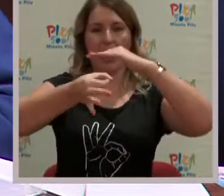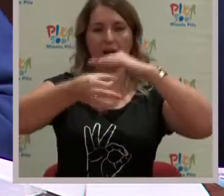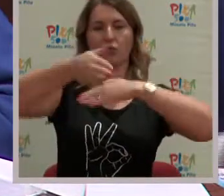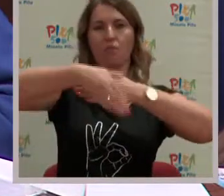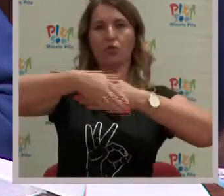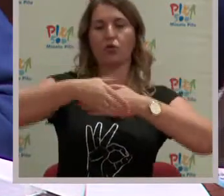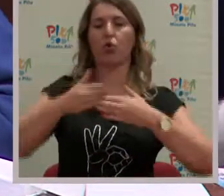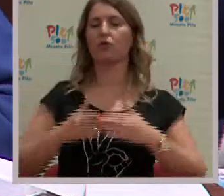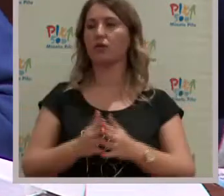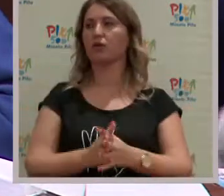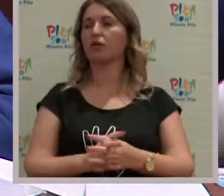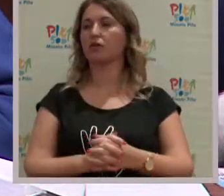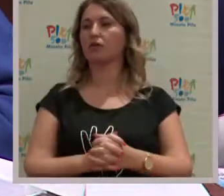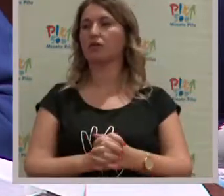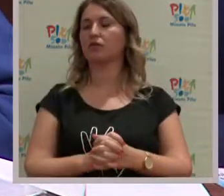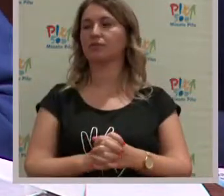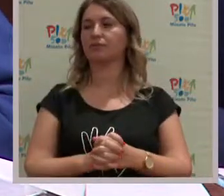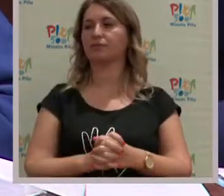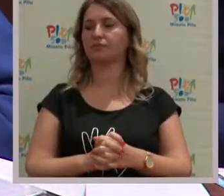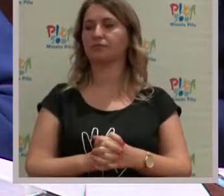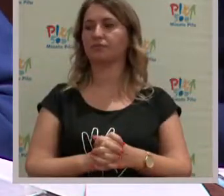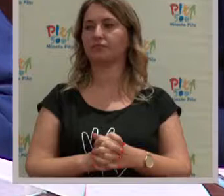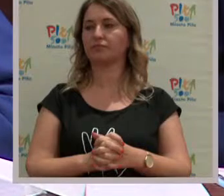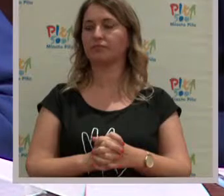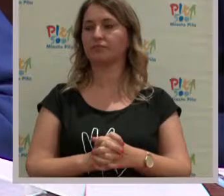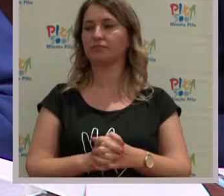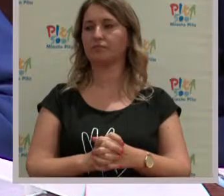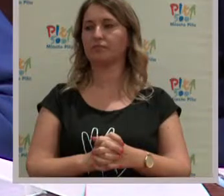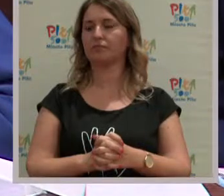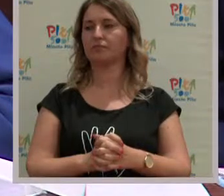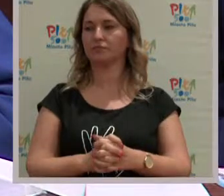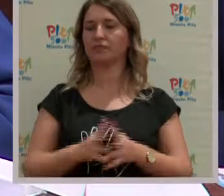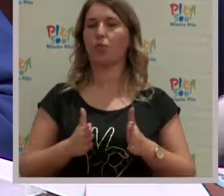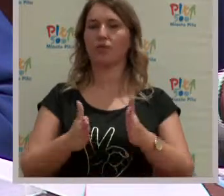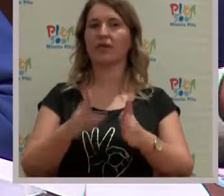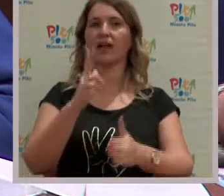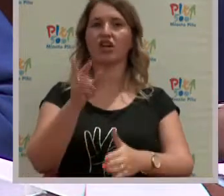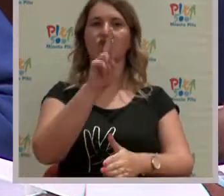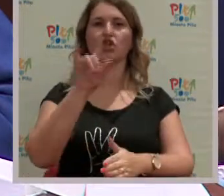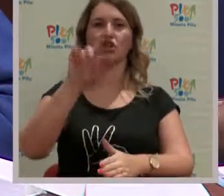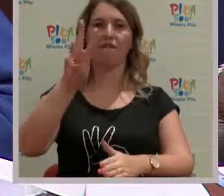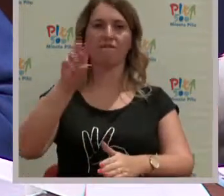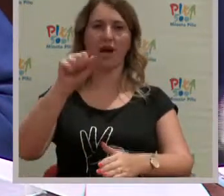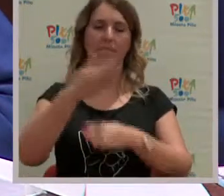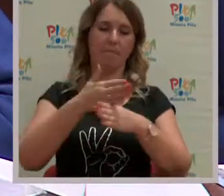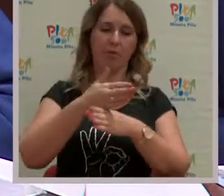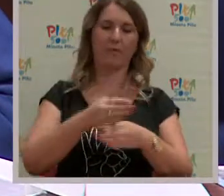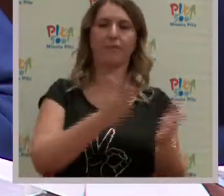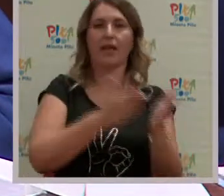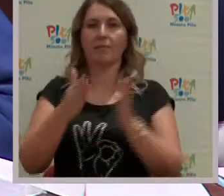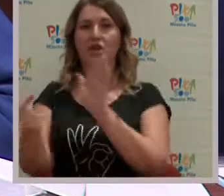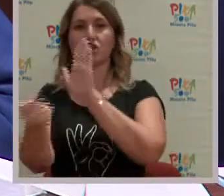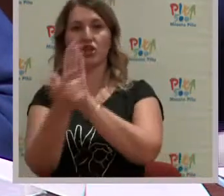przy ulicy Krzywej w Pile. Punkt